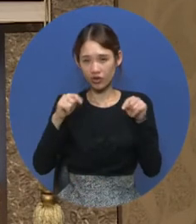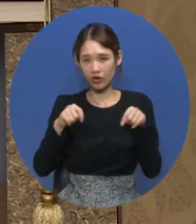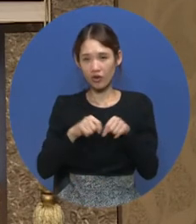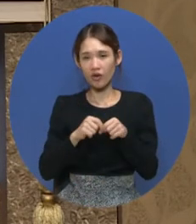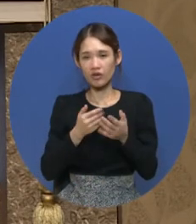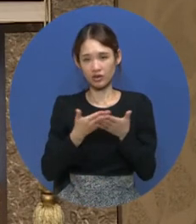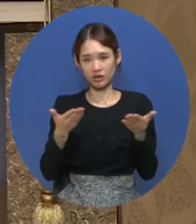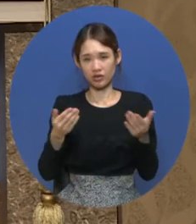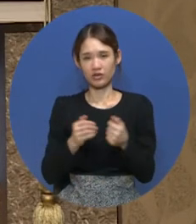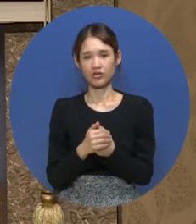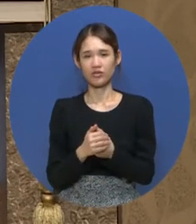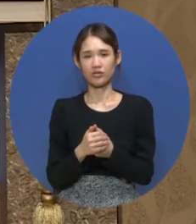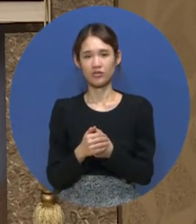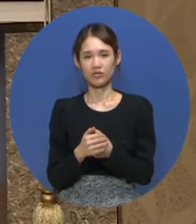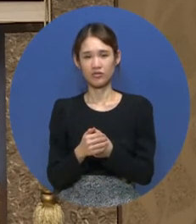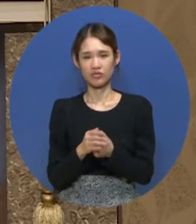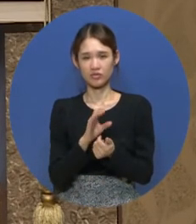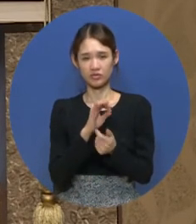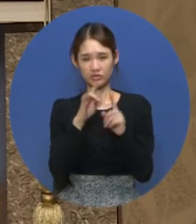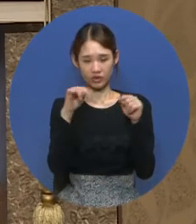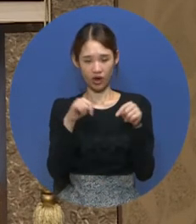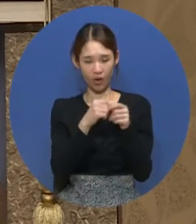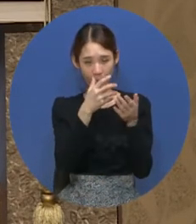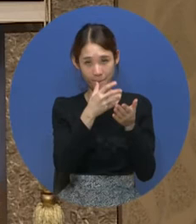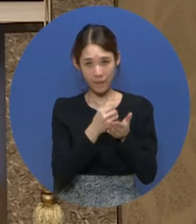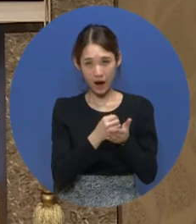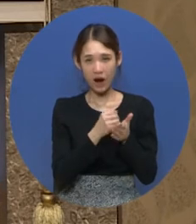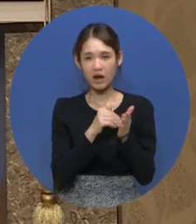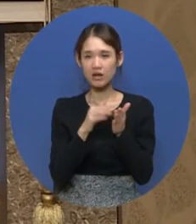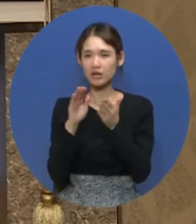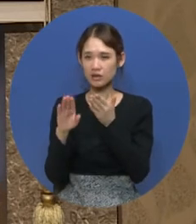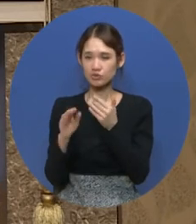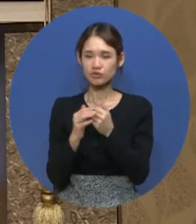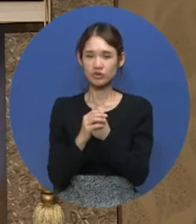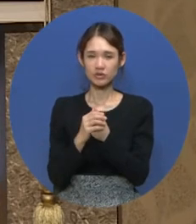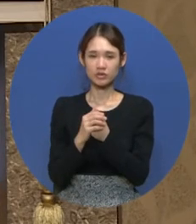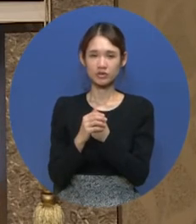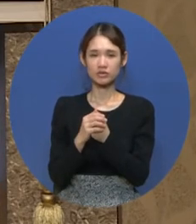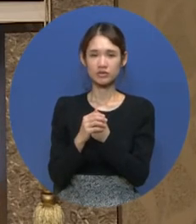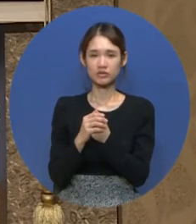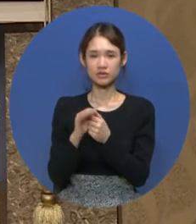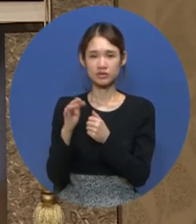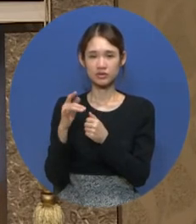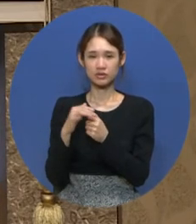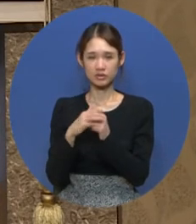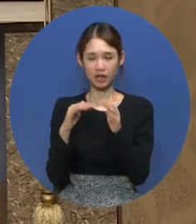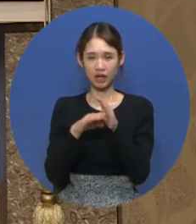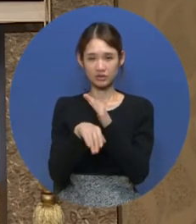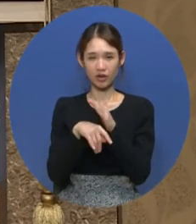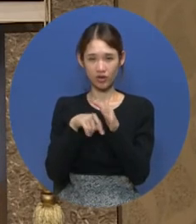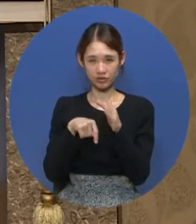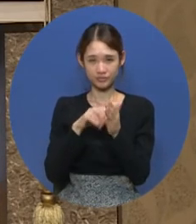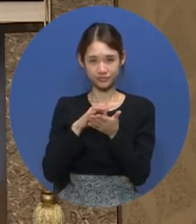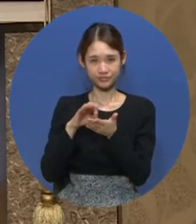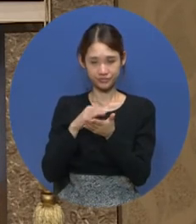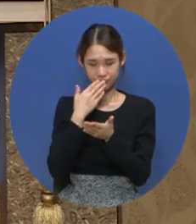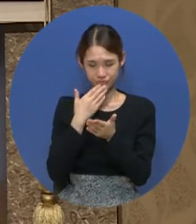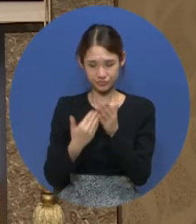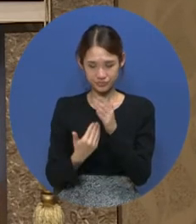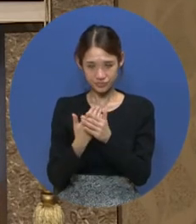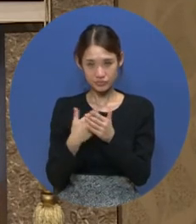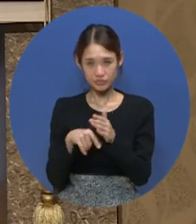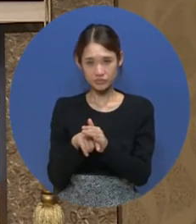예 그래서 산소 처방전을 받아야 하지만 아까 갔지 그 산소 가정에서 쓸 수 있는 산소발생기 나